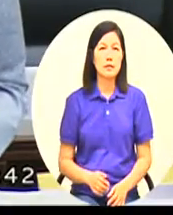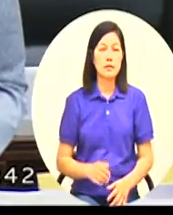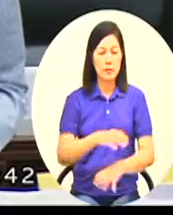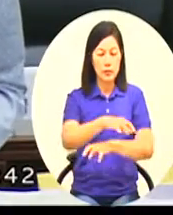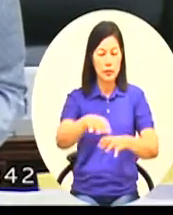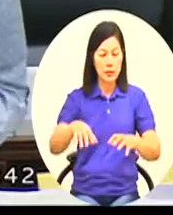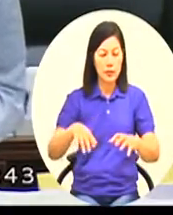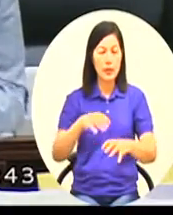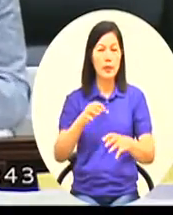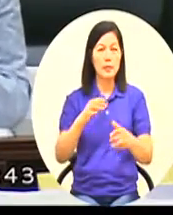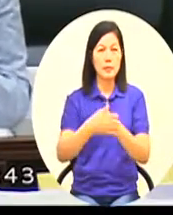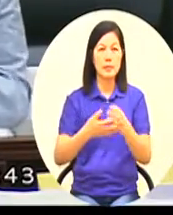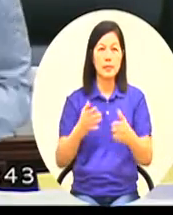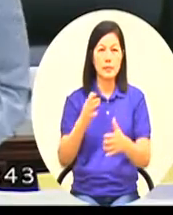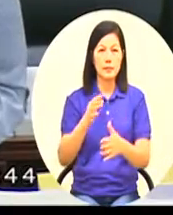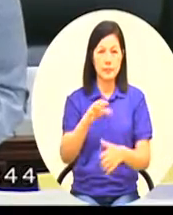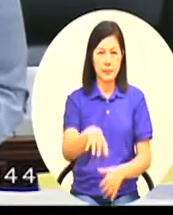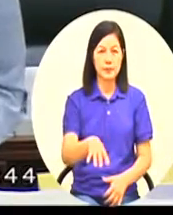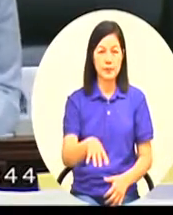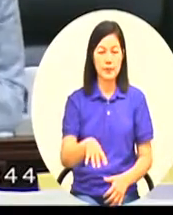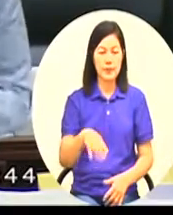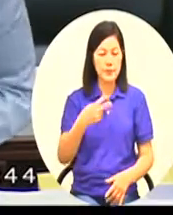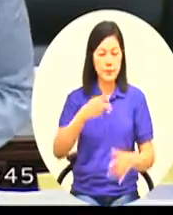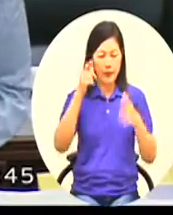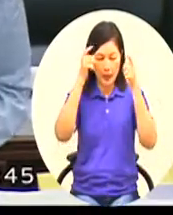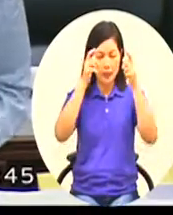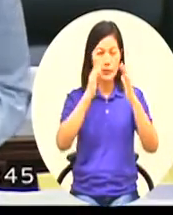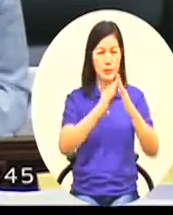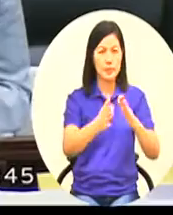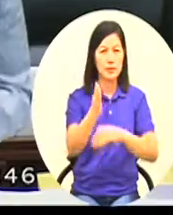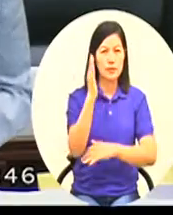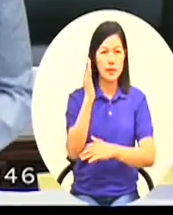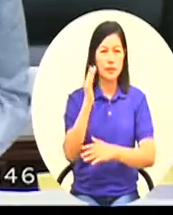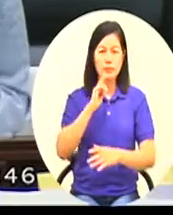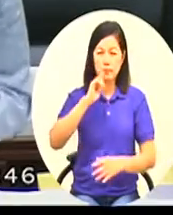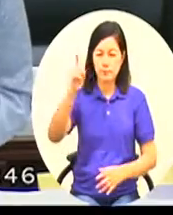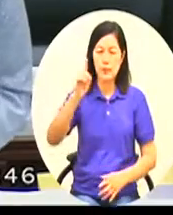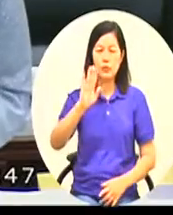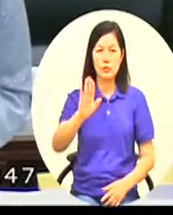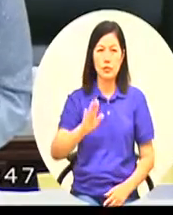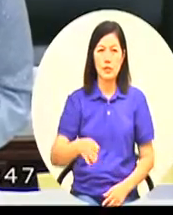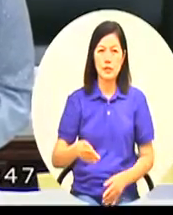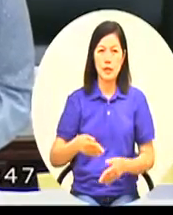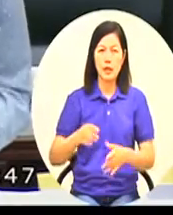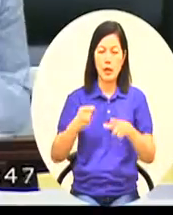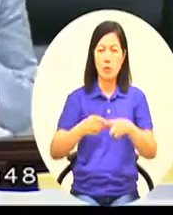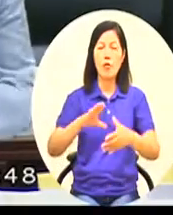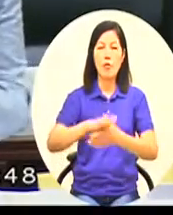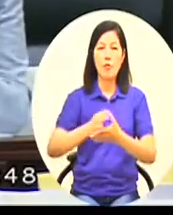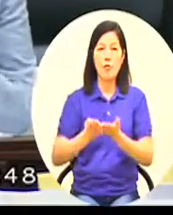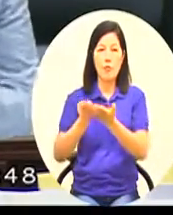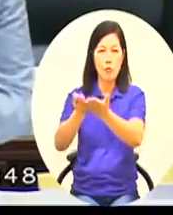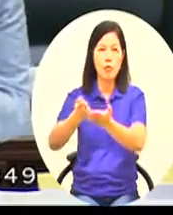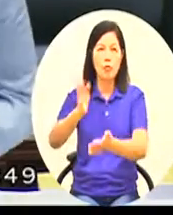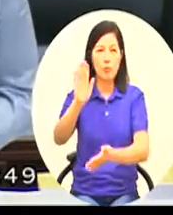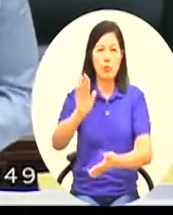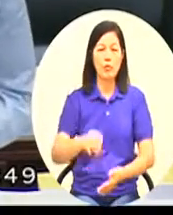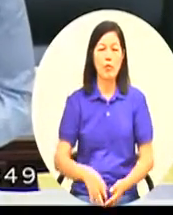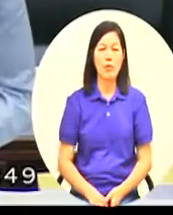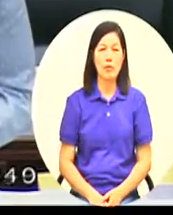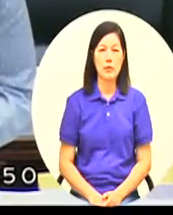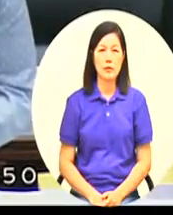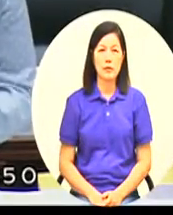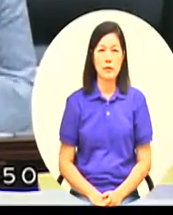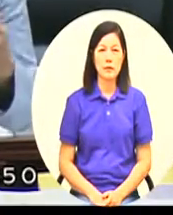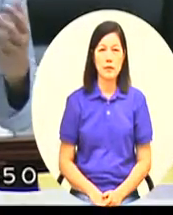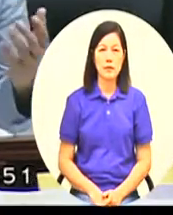局包括我们的高雄市政府有去做过陈情，包括有去送过公文，但是文来文往的过程当